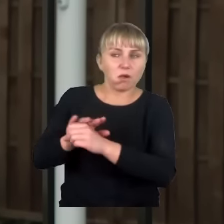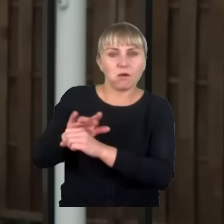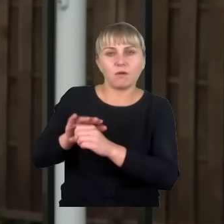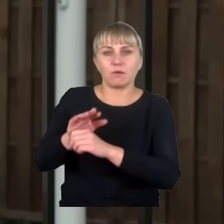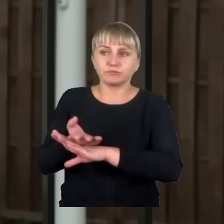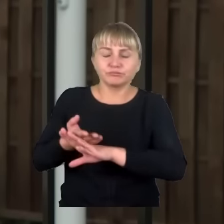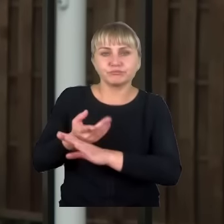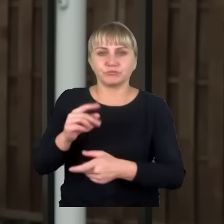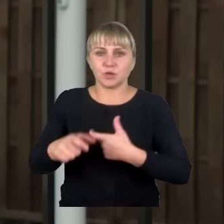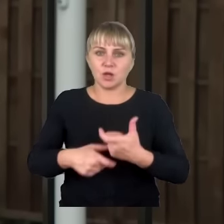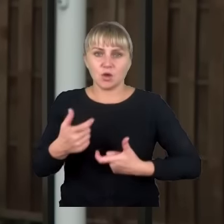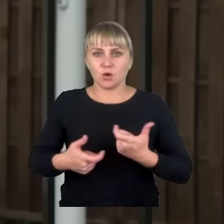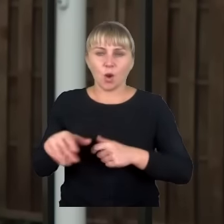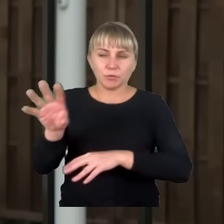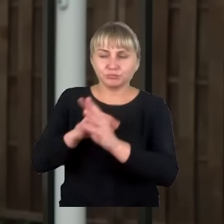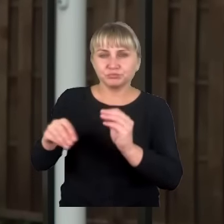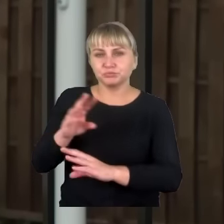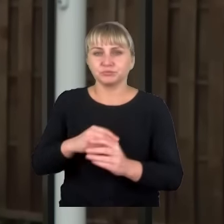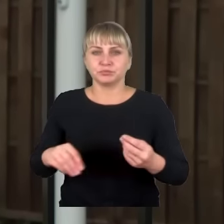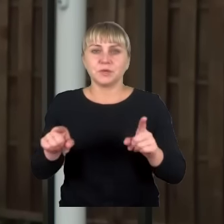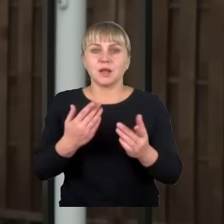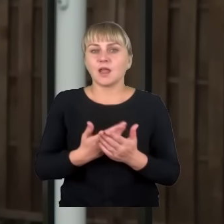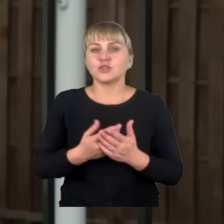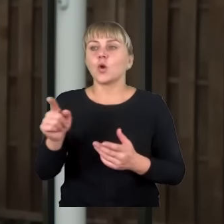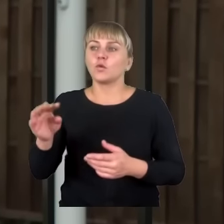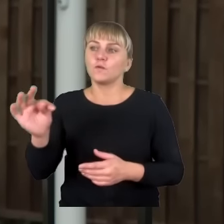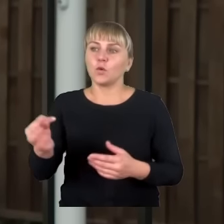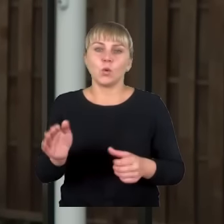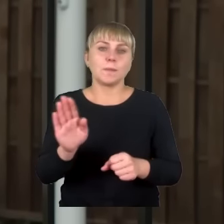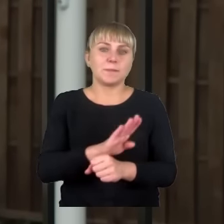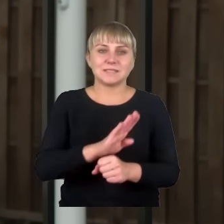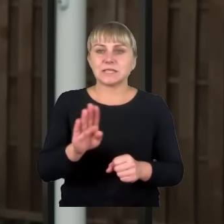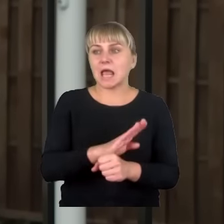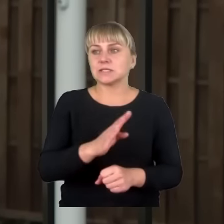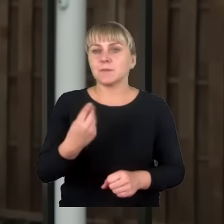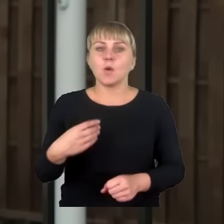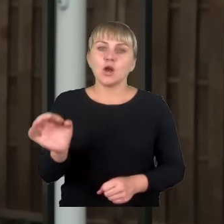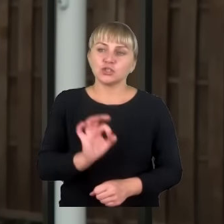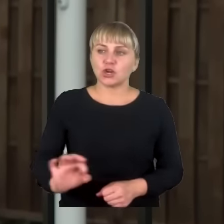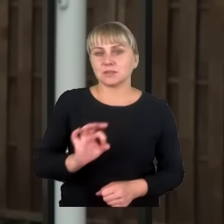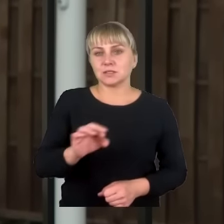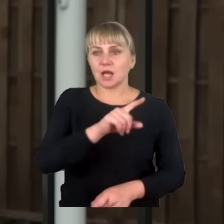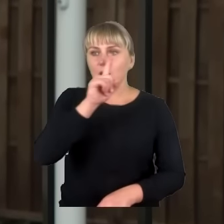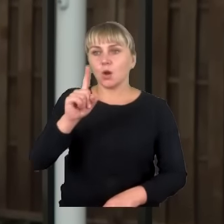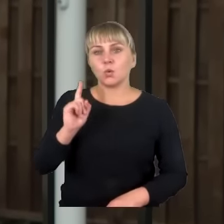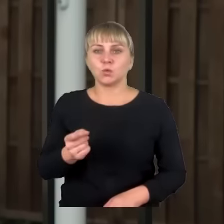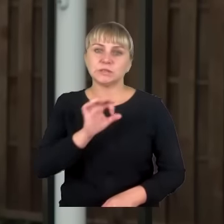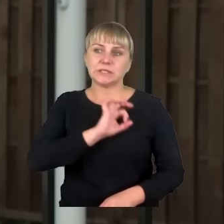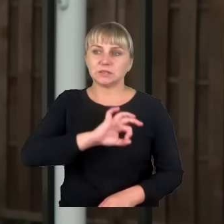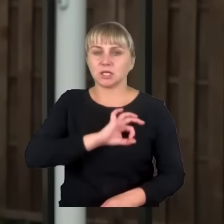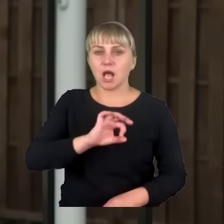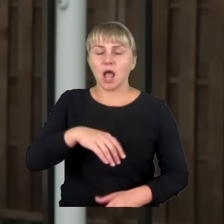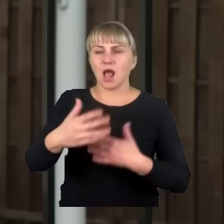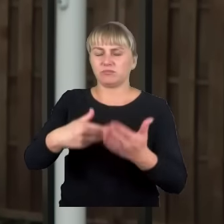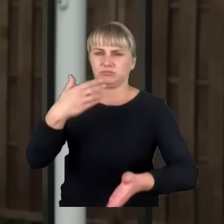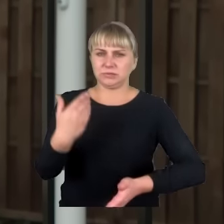inwestorów i dlaczego ten biznes, który miał być wielką szansą dla wielu osób, okazał się